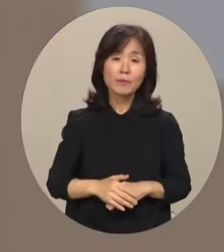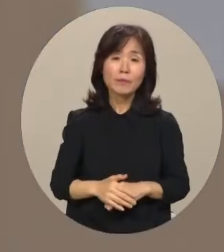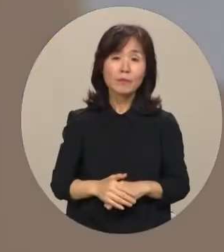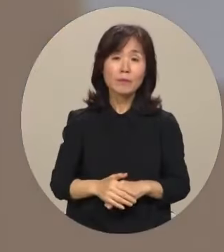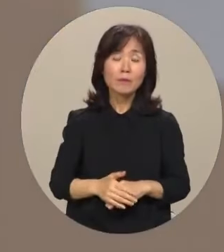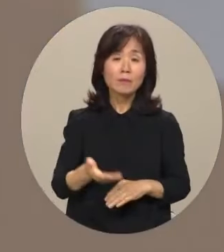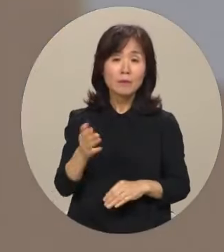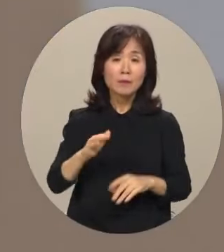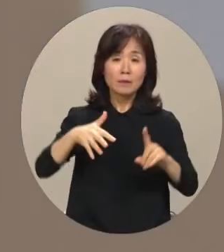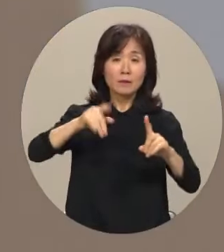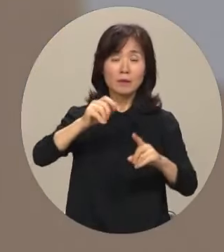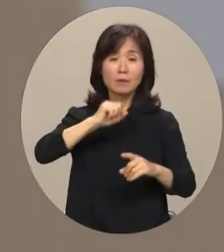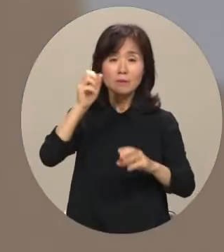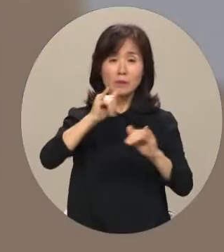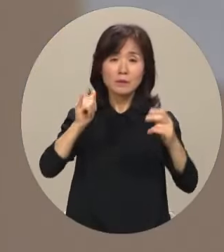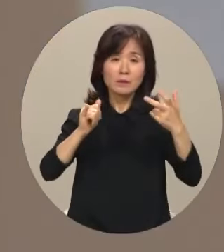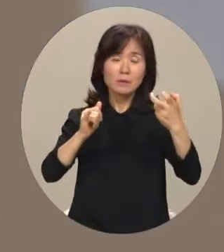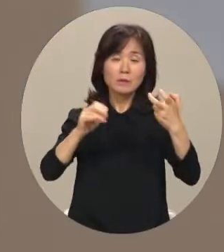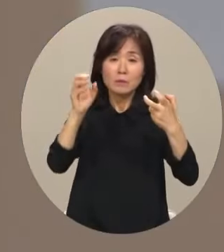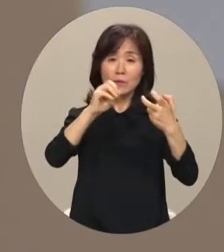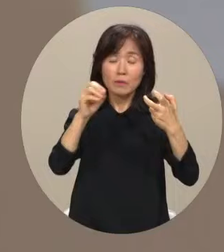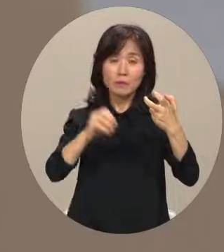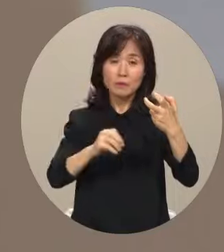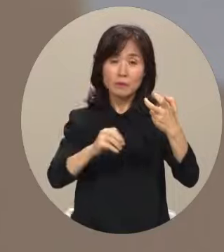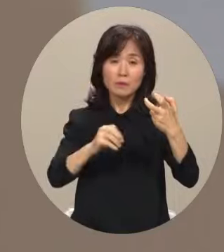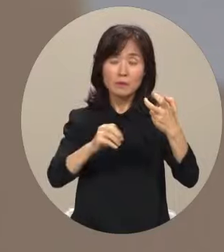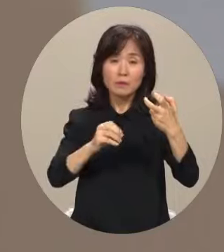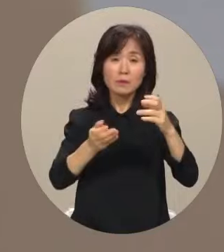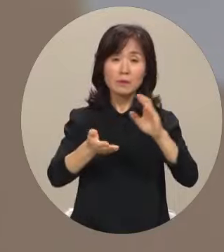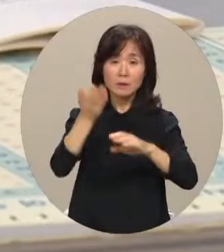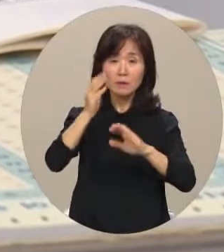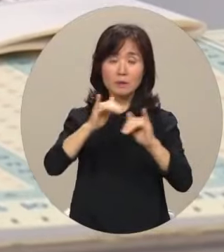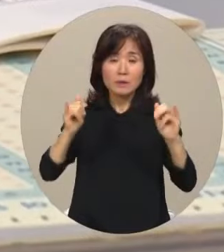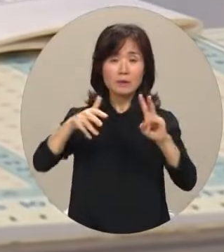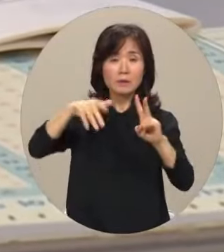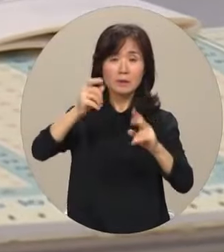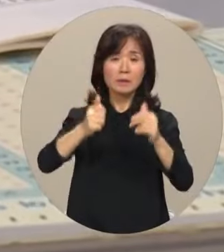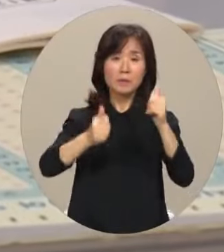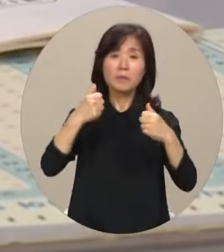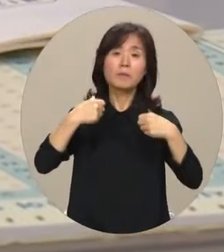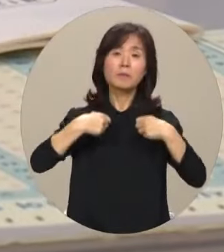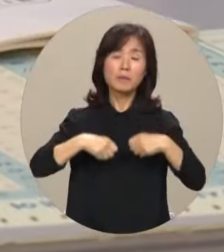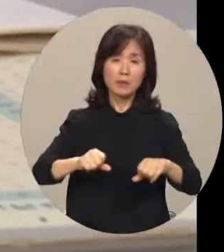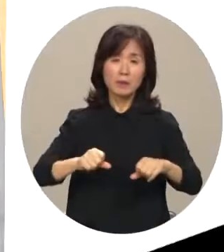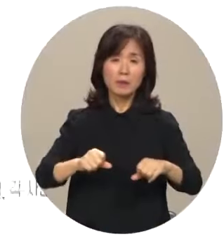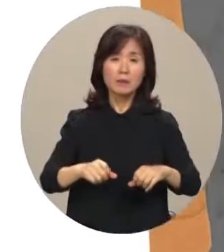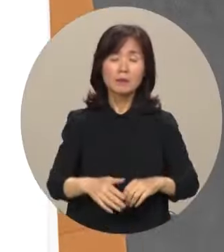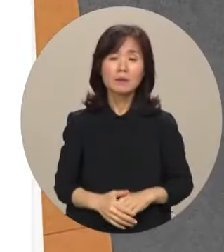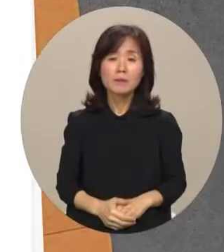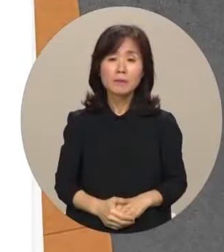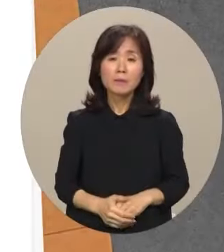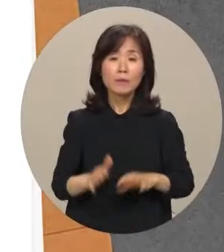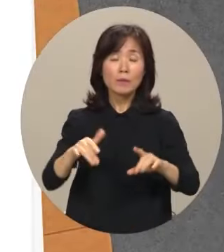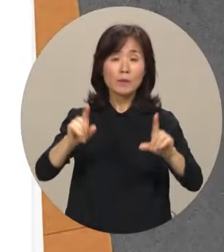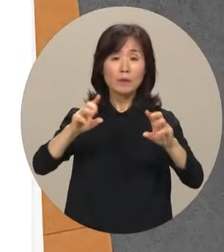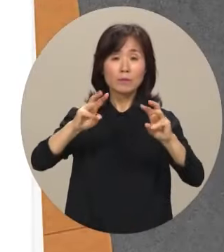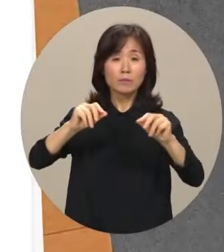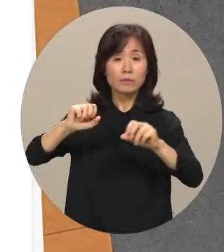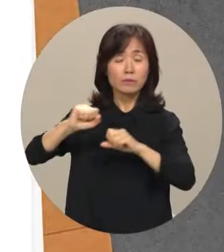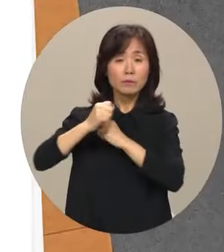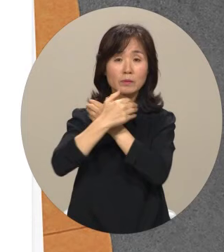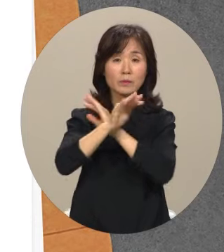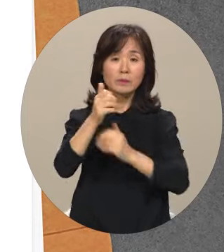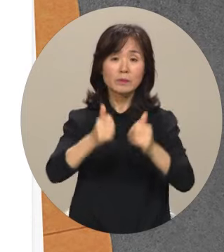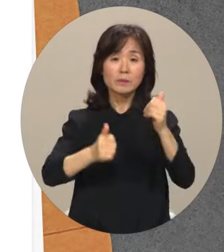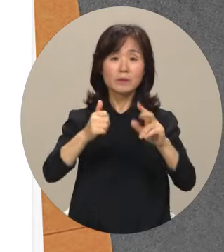문제는 1차 합격자의 77% 넘는 인원이 2차 시험에 나타나지 않았다는 겁니다 올해 육군사관학교